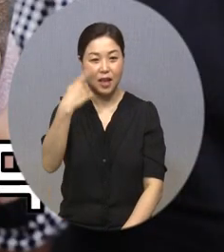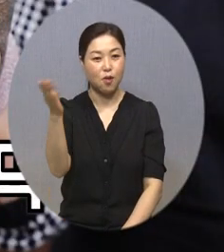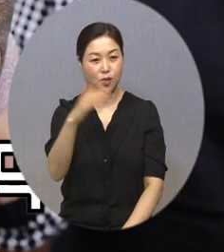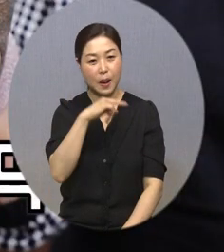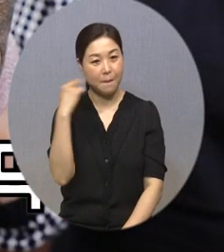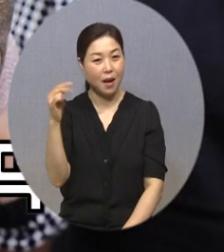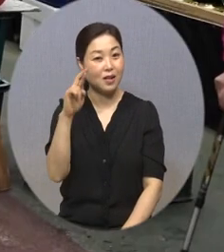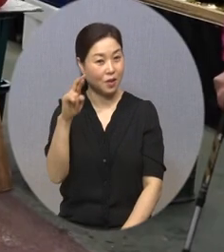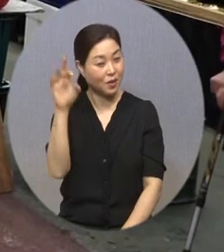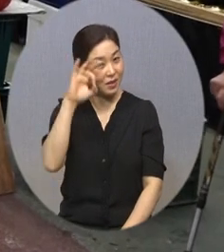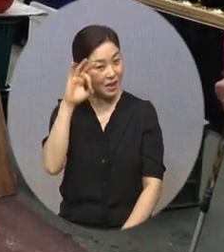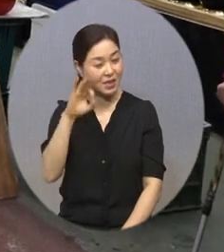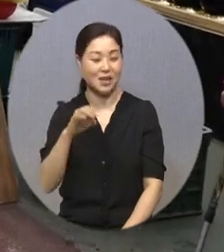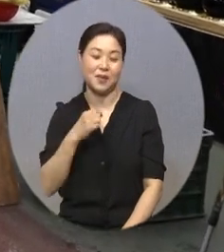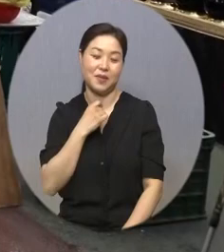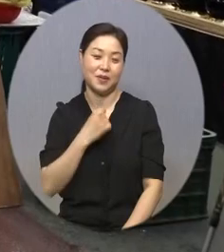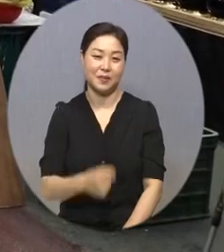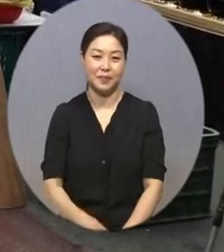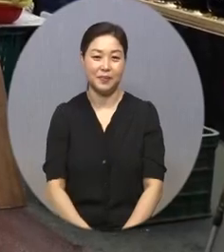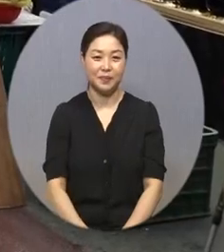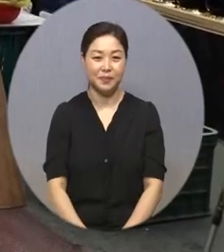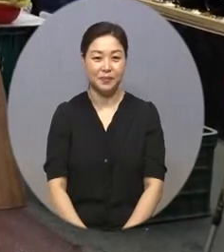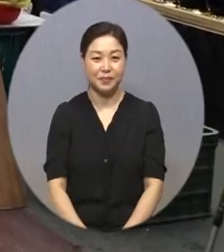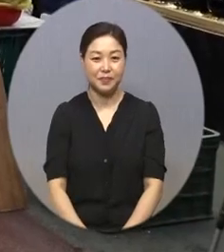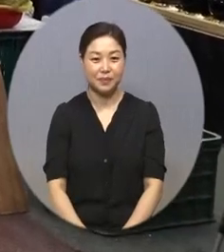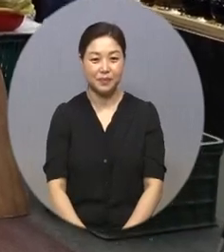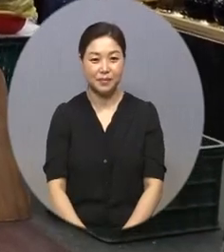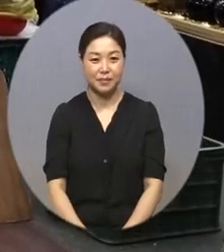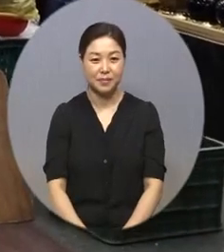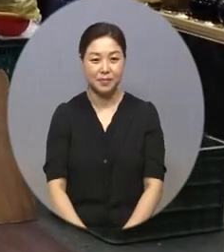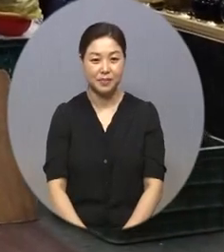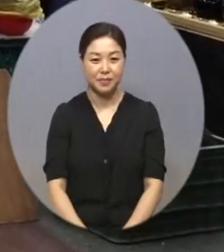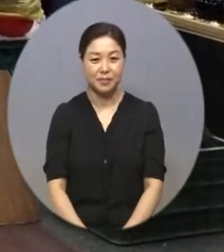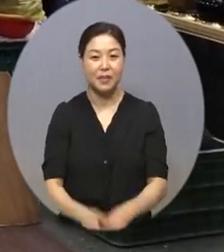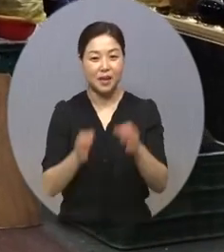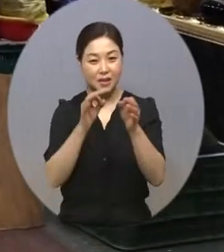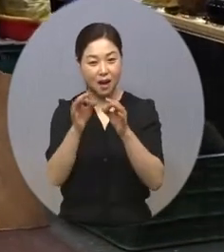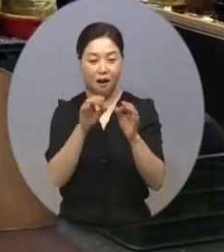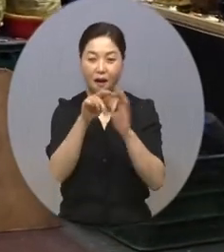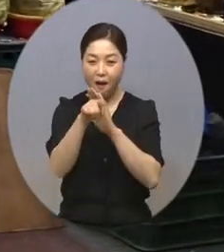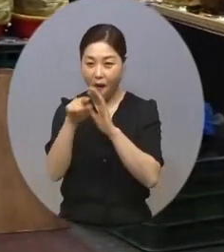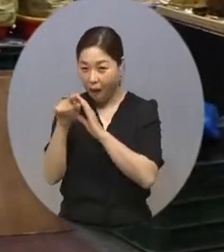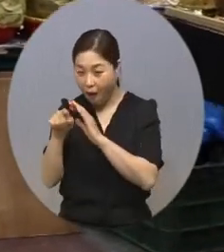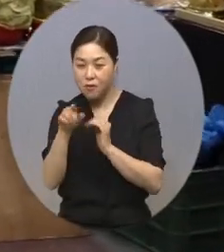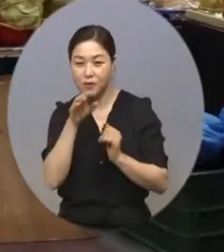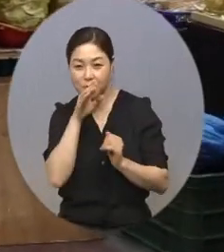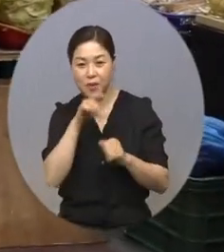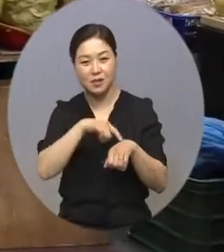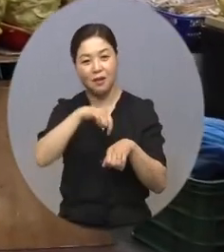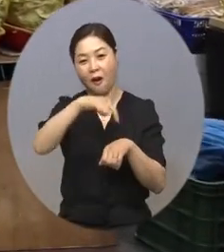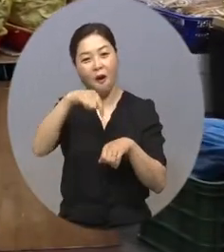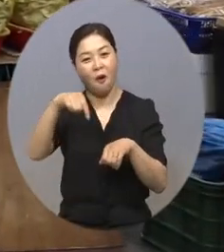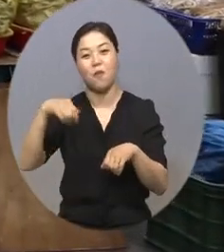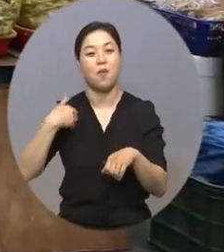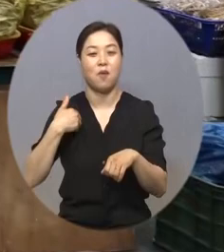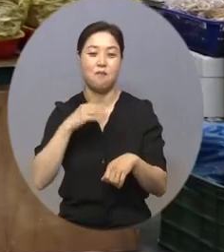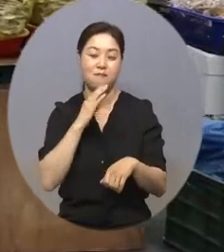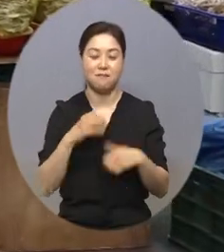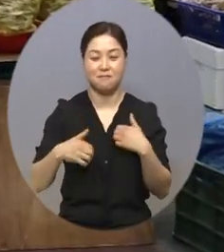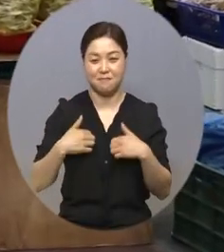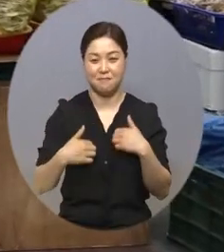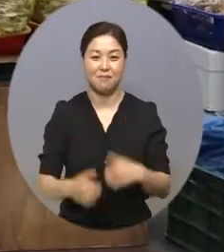찾아봐야겠네요 감사위원 자서 장을 직접 홈이 좋아할 시장 가는 줄 몰랐으며 너만